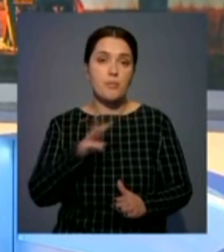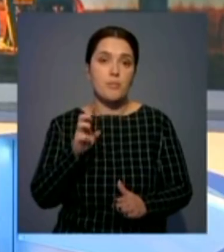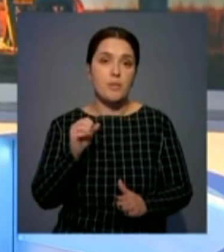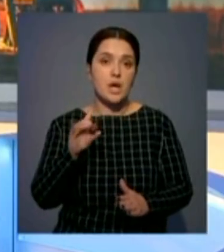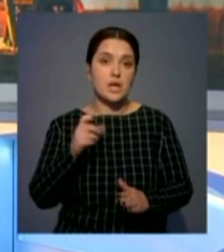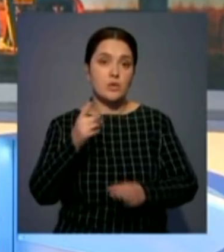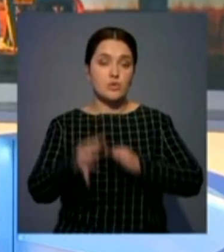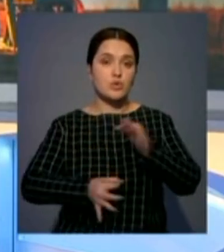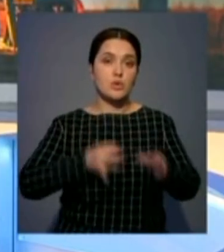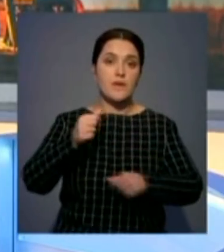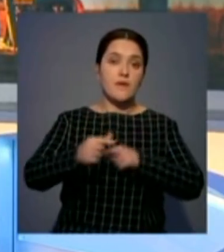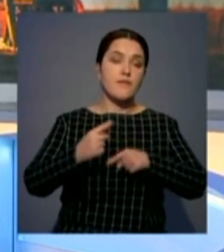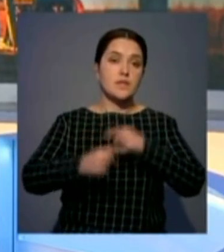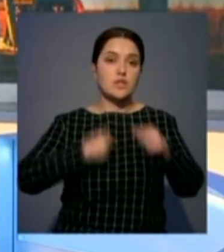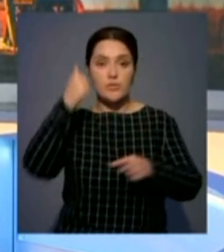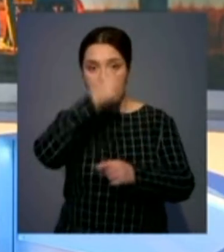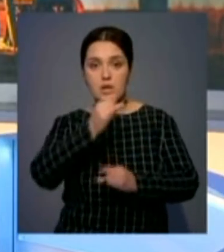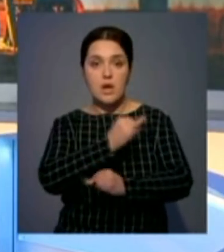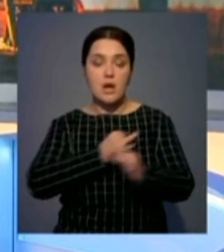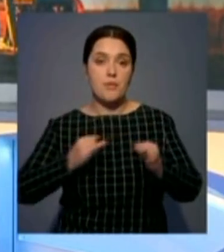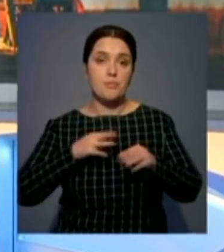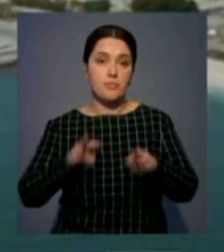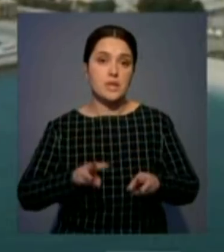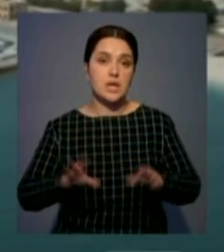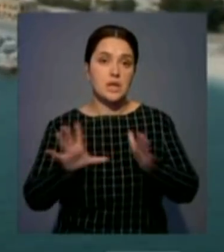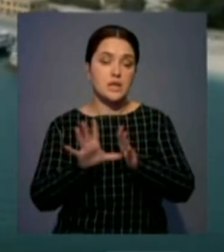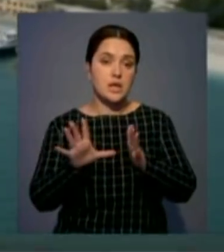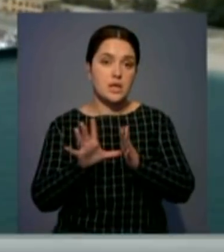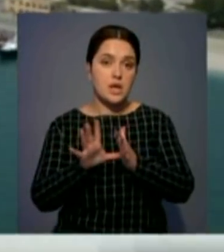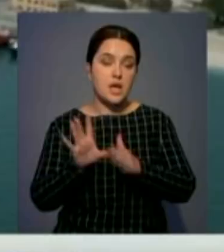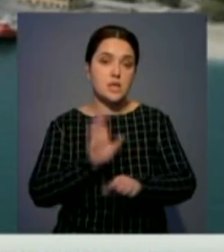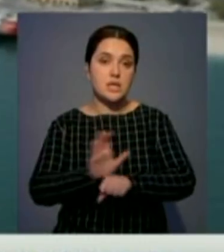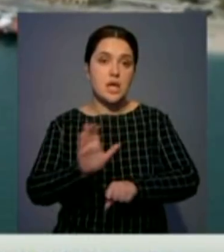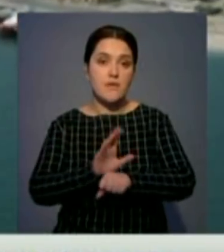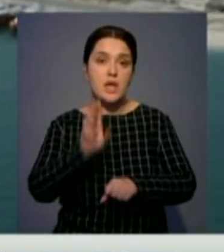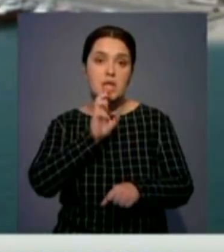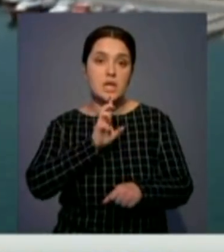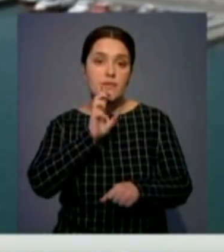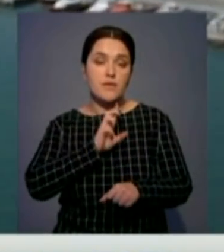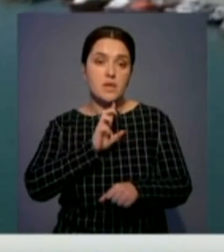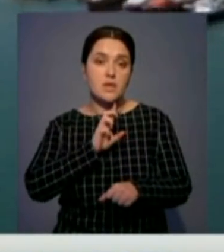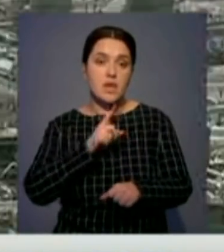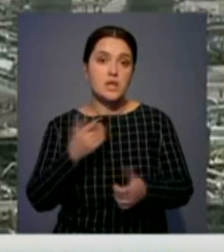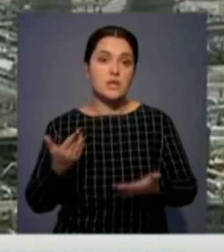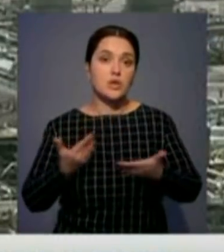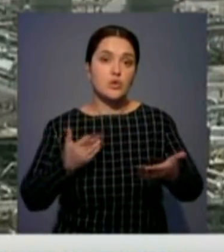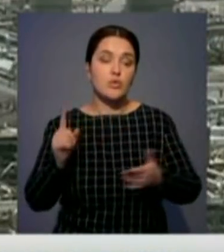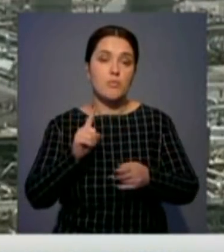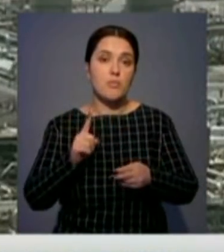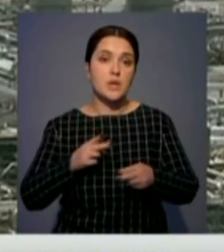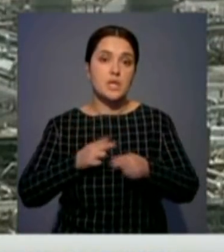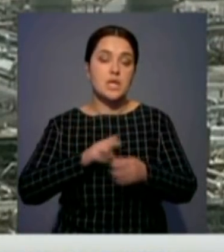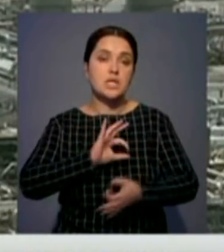в следующем году. Этот вариант обсуждался министрами энергетики стран-экспортеров нефти, сообщает Рейтер. На такой шаг страны идут,